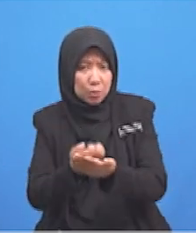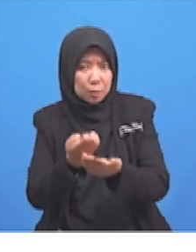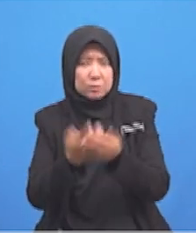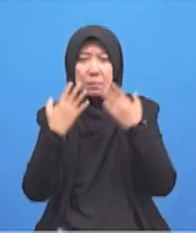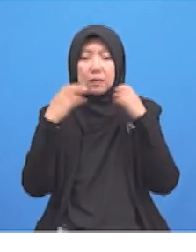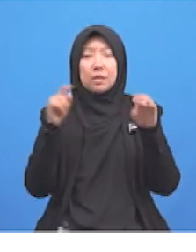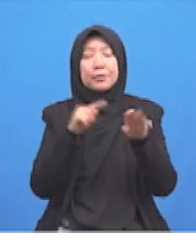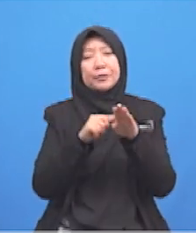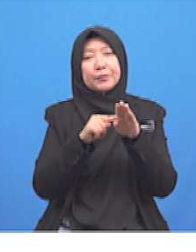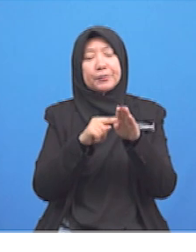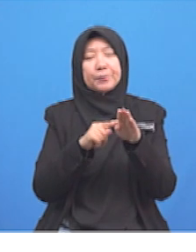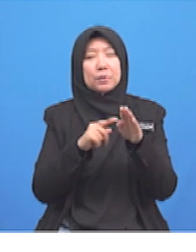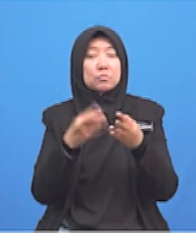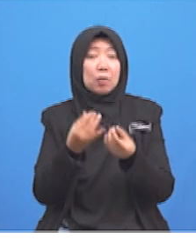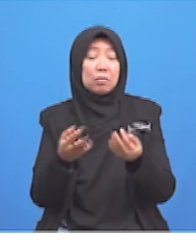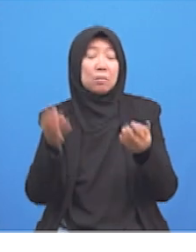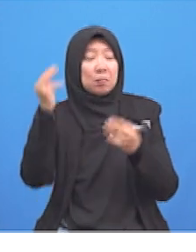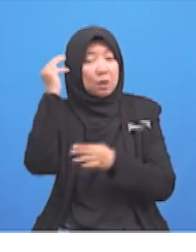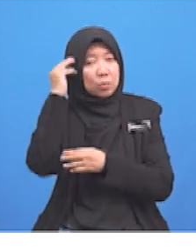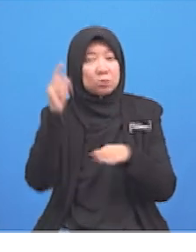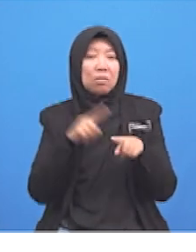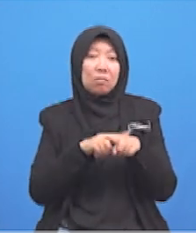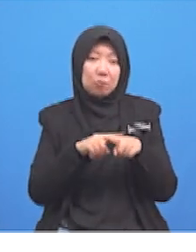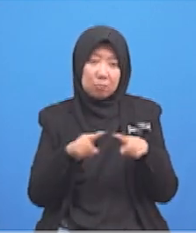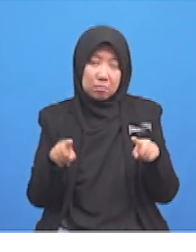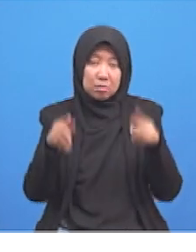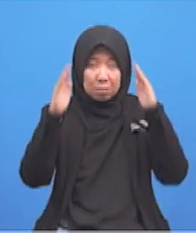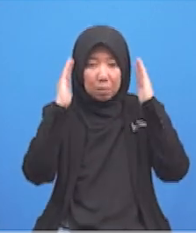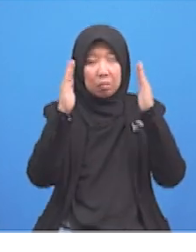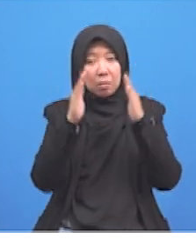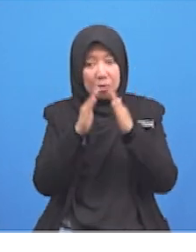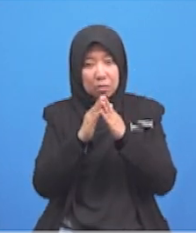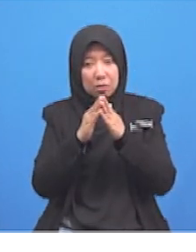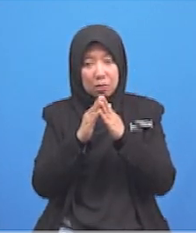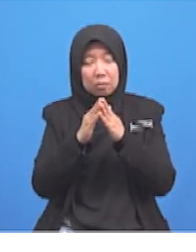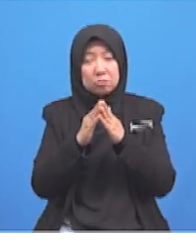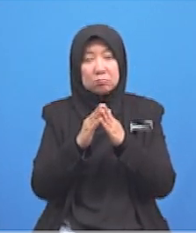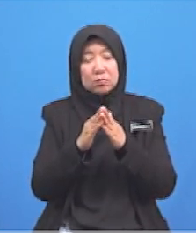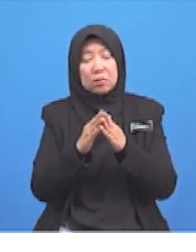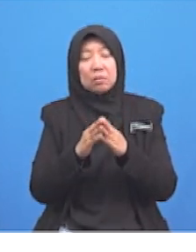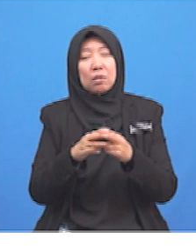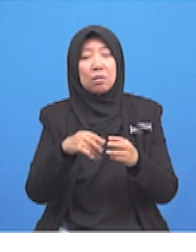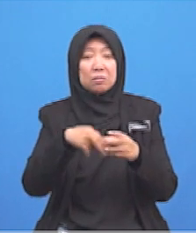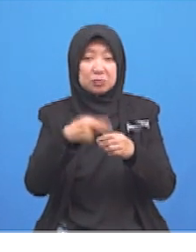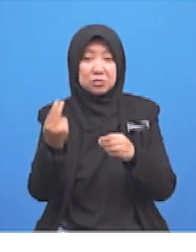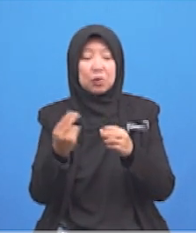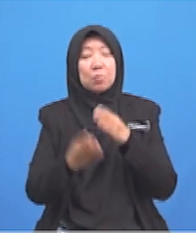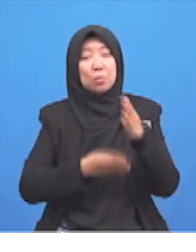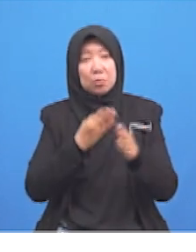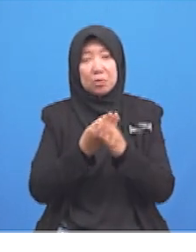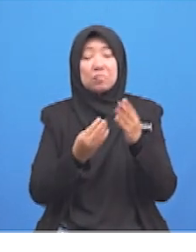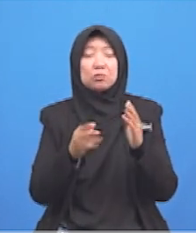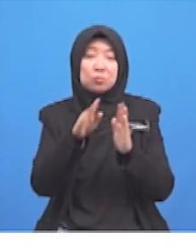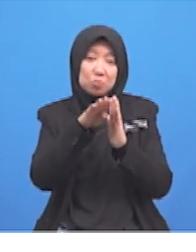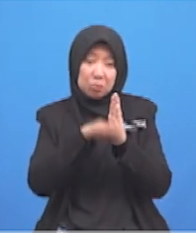Melayu. Namun, hakikatnya ialah Pahang mempunyai hasil bumi yang kurang dan gagal